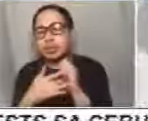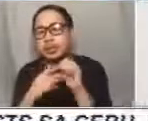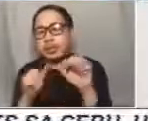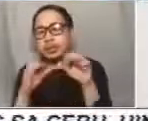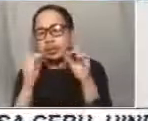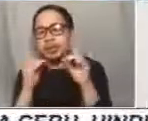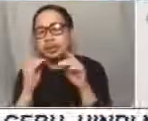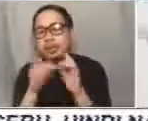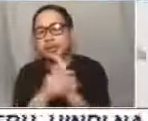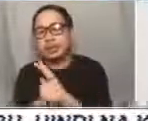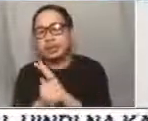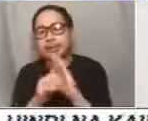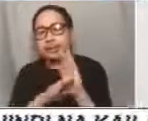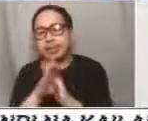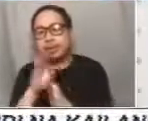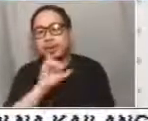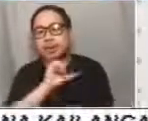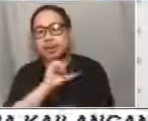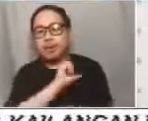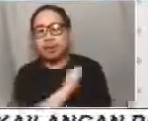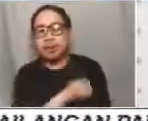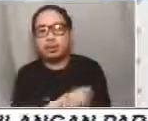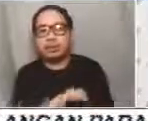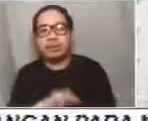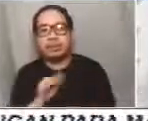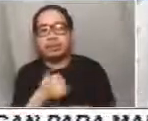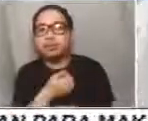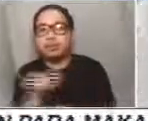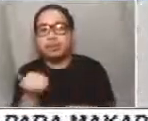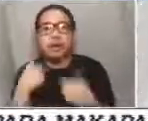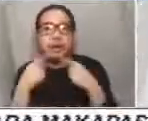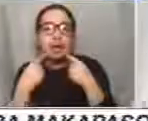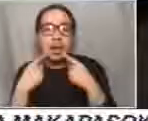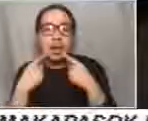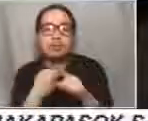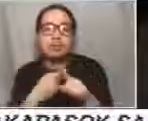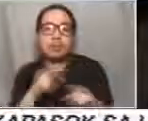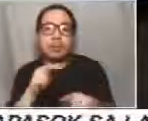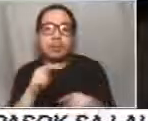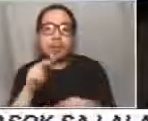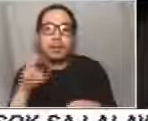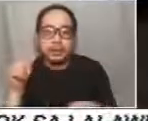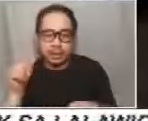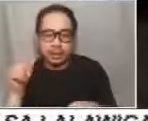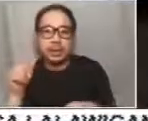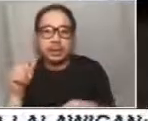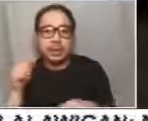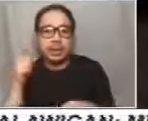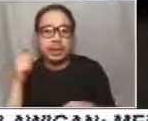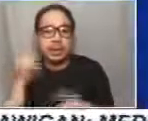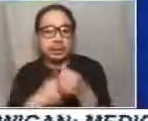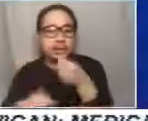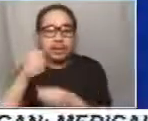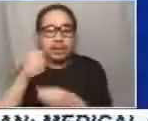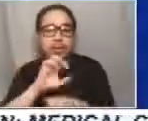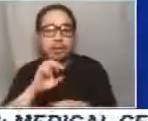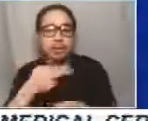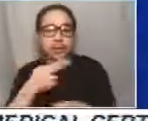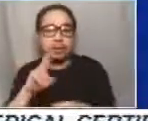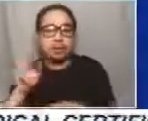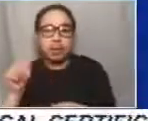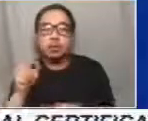ay makakuha na tayo ng mga vaccines at mai-roll out na lalo na sa mga healthcare workers. Nakatakdang makipagpulong si Pangulong Duterte